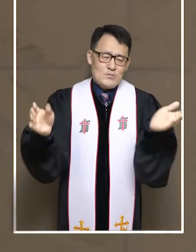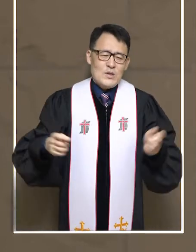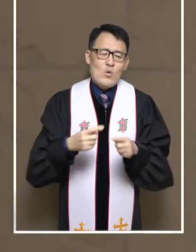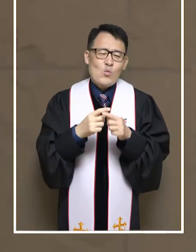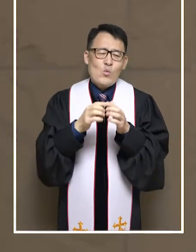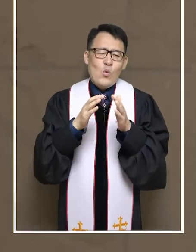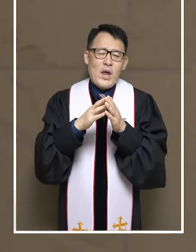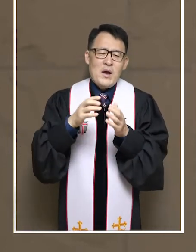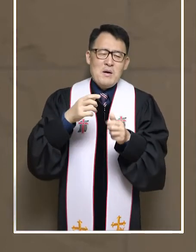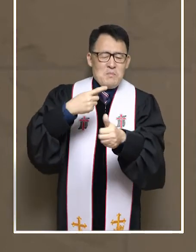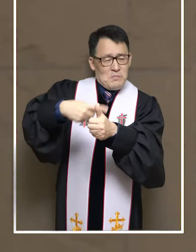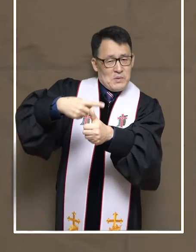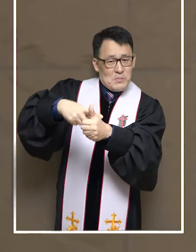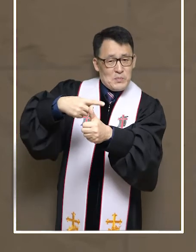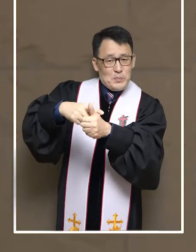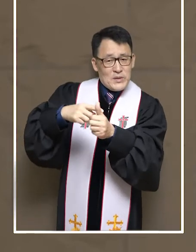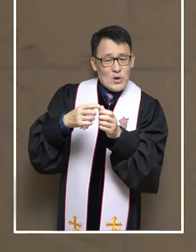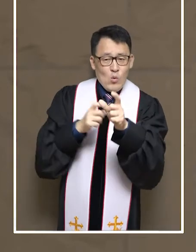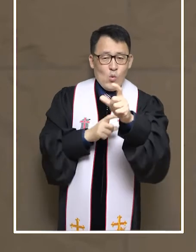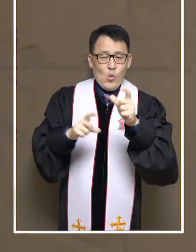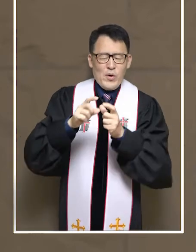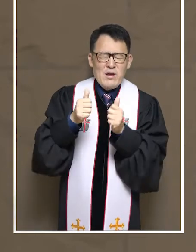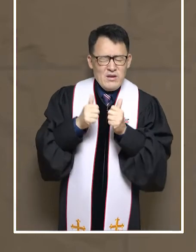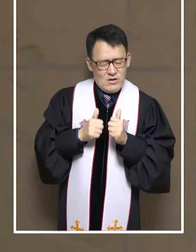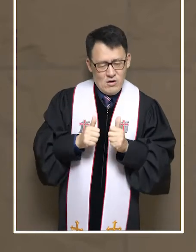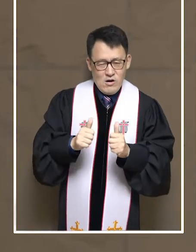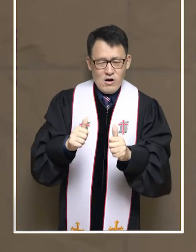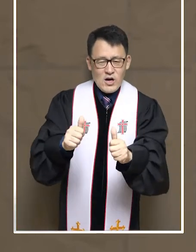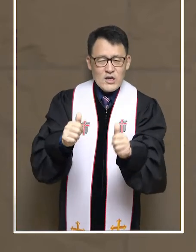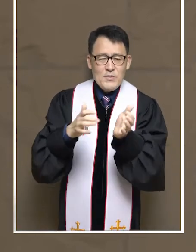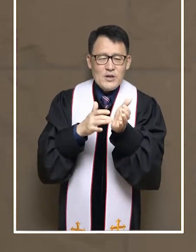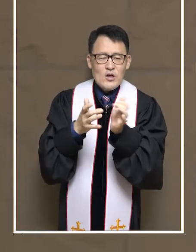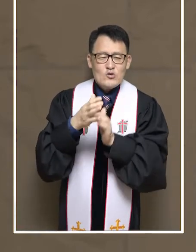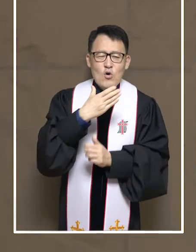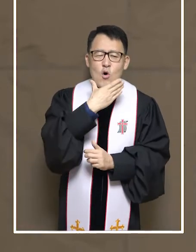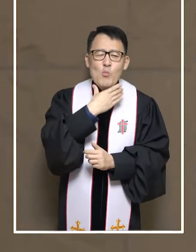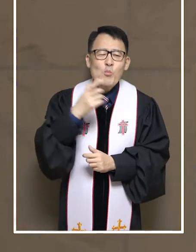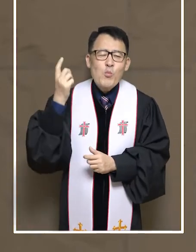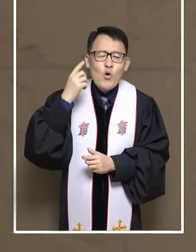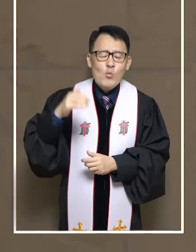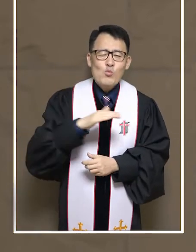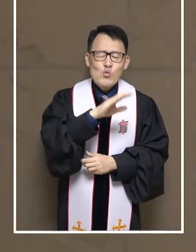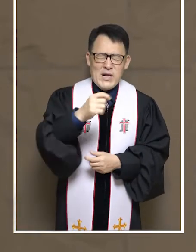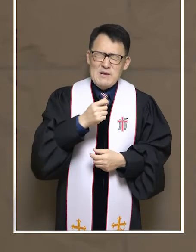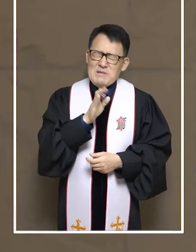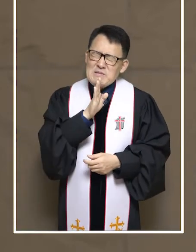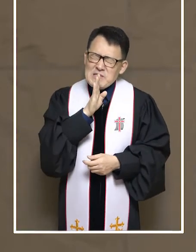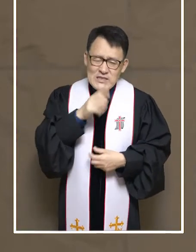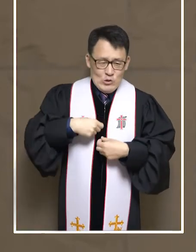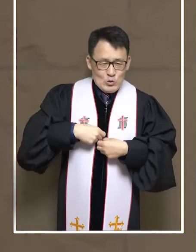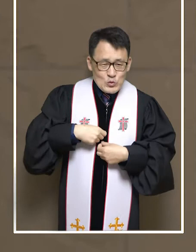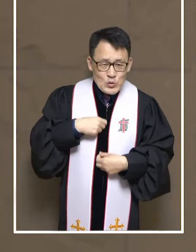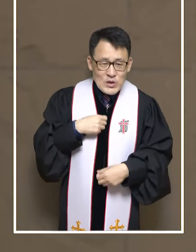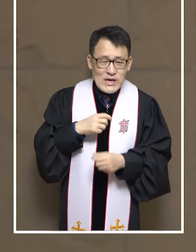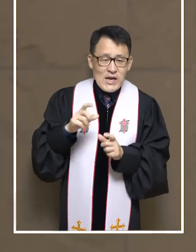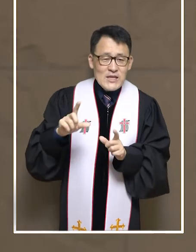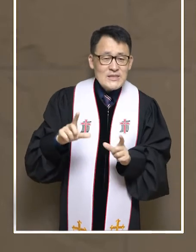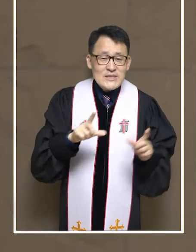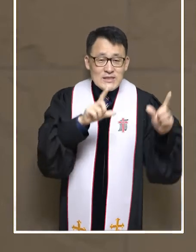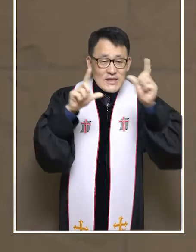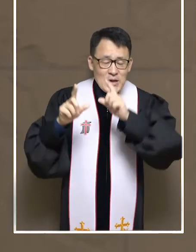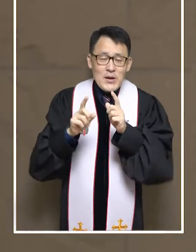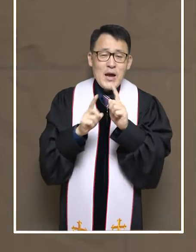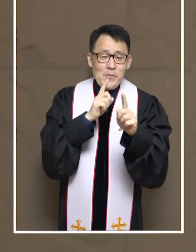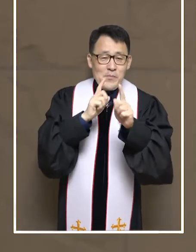그리고 교회를 비난하는 사람들에게 오히려 더욱더 열심히 예수님의 복음을 우리의